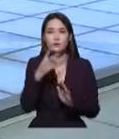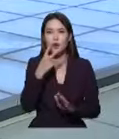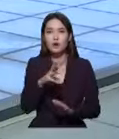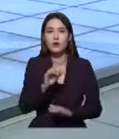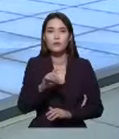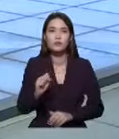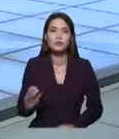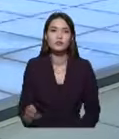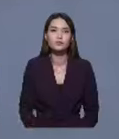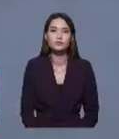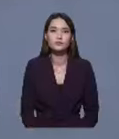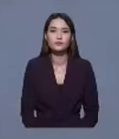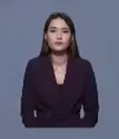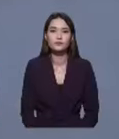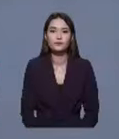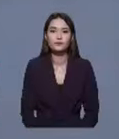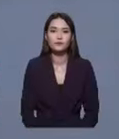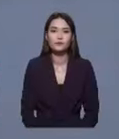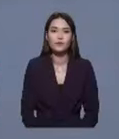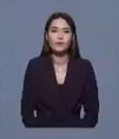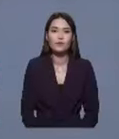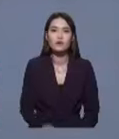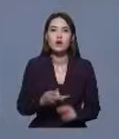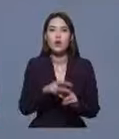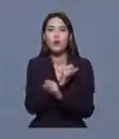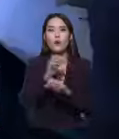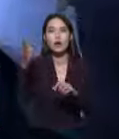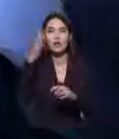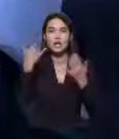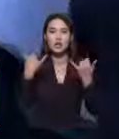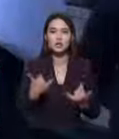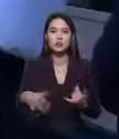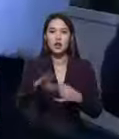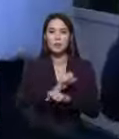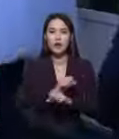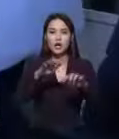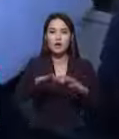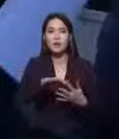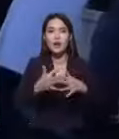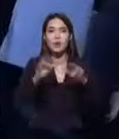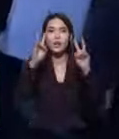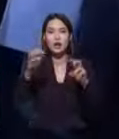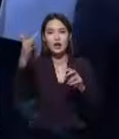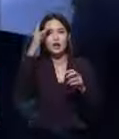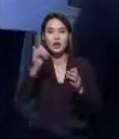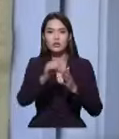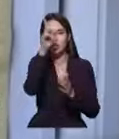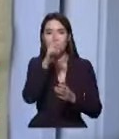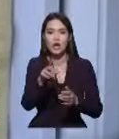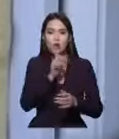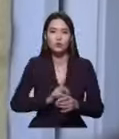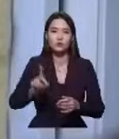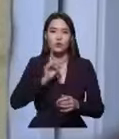Жақан тыңдады. Шие бағы саяжайының тұрғындары бүгін байыз таппады. Ауыл мәртебесін алу үшін олар біраз тер төккен.